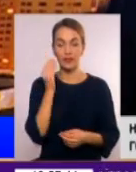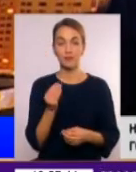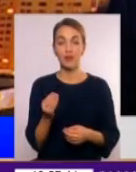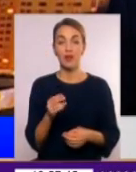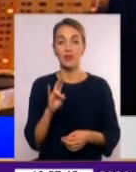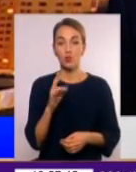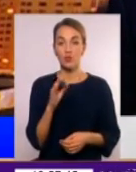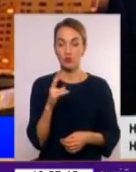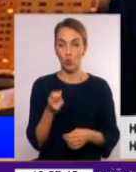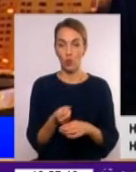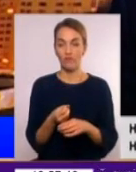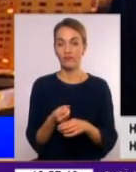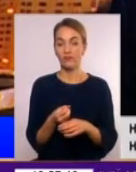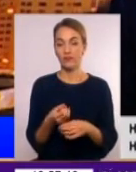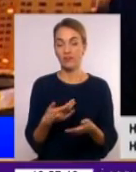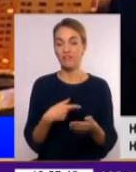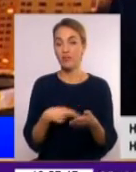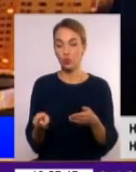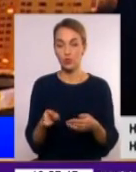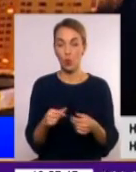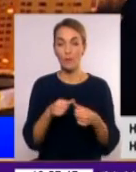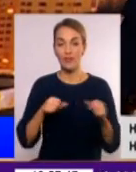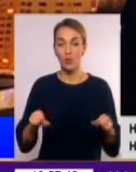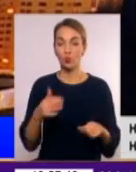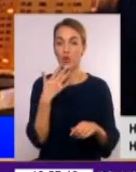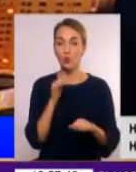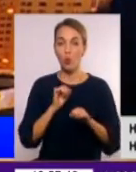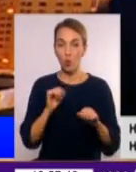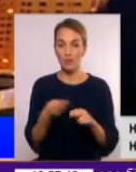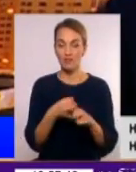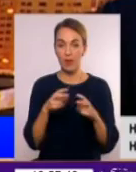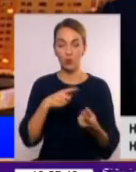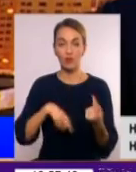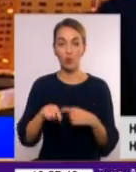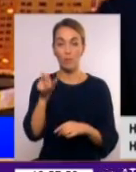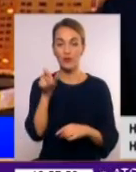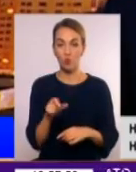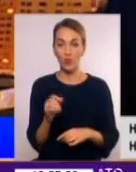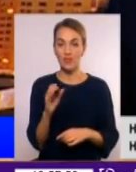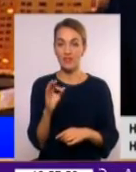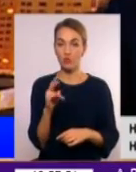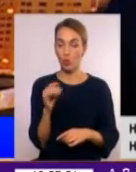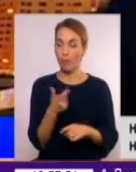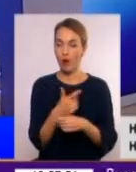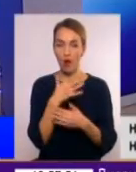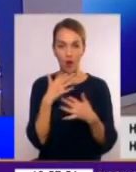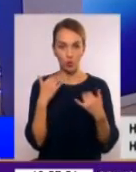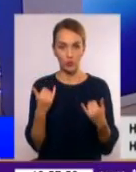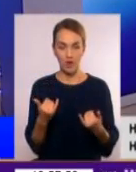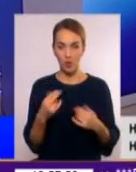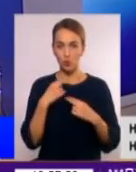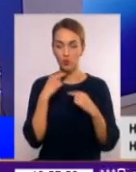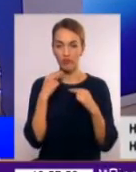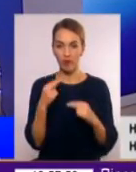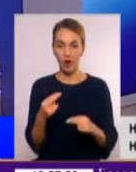Надію Савченко виключили з Комітету нацоборони і безпеки. Довкола персони пані Савченко багато зараз